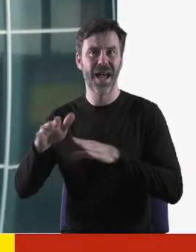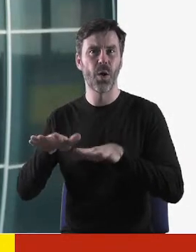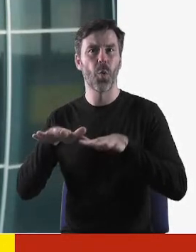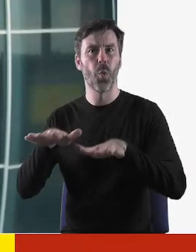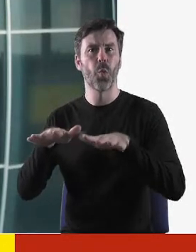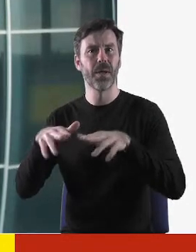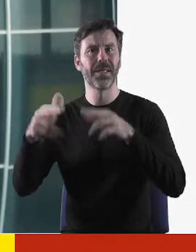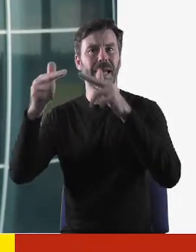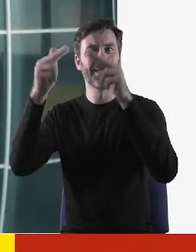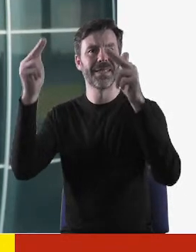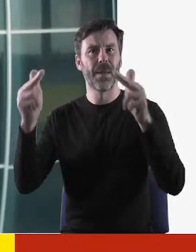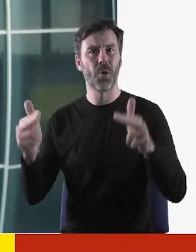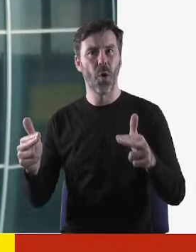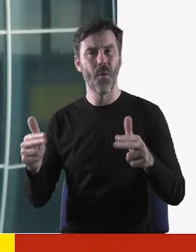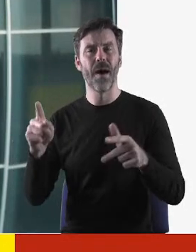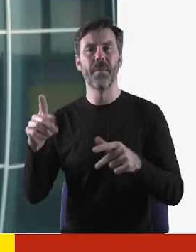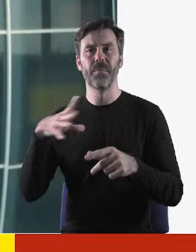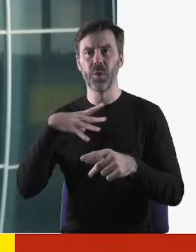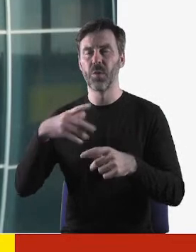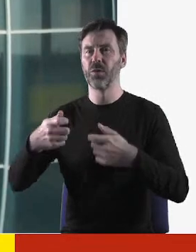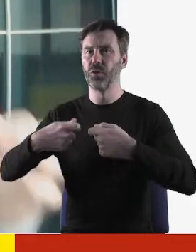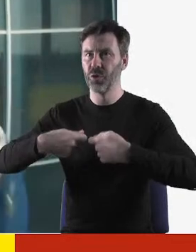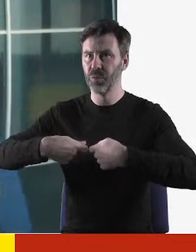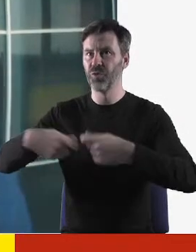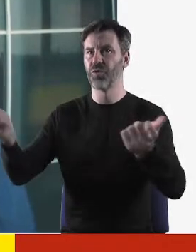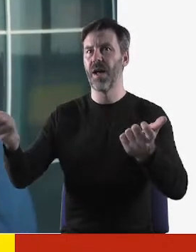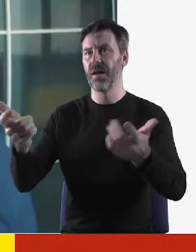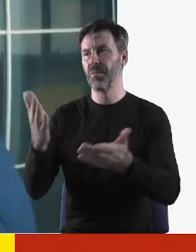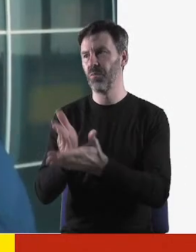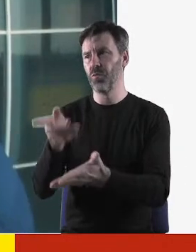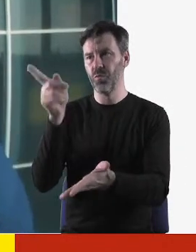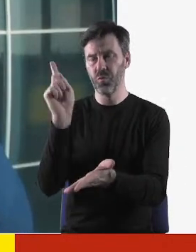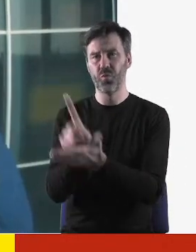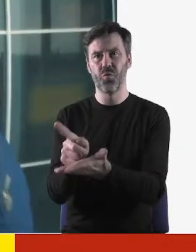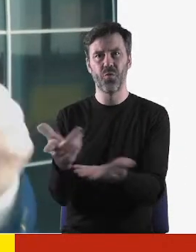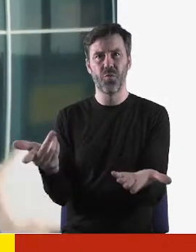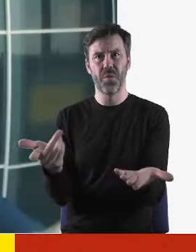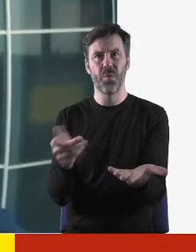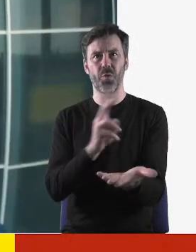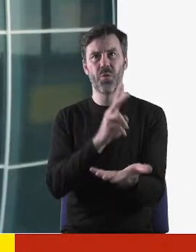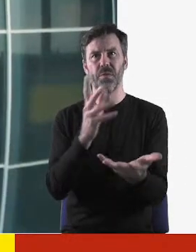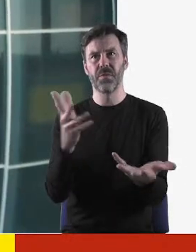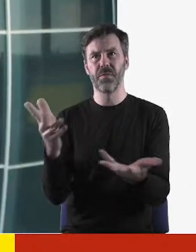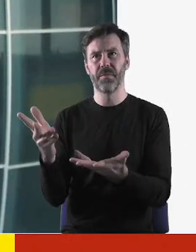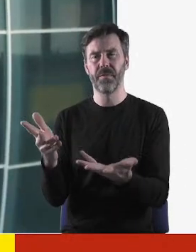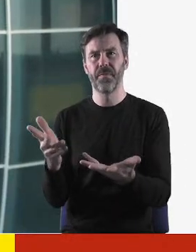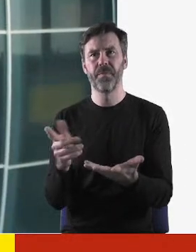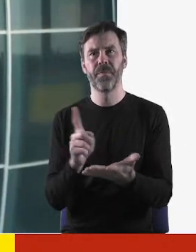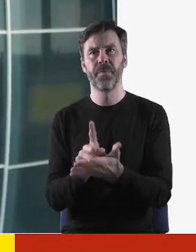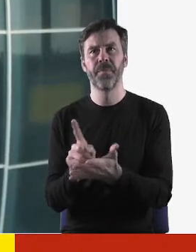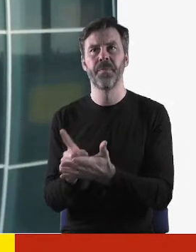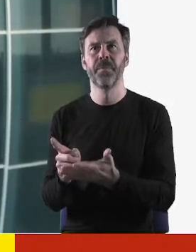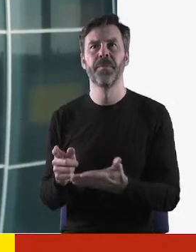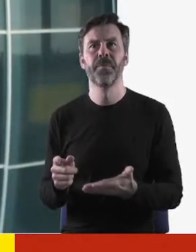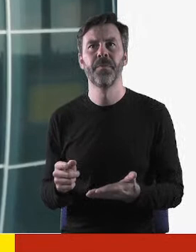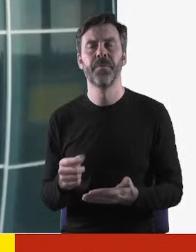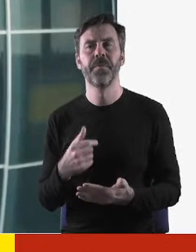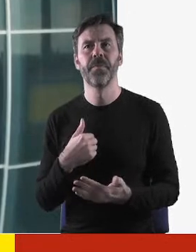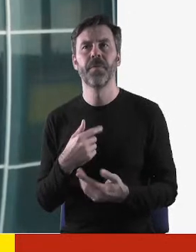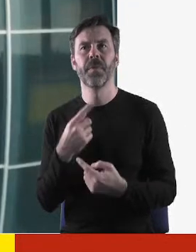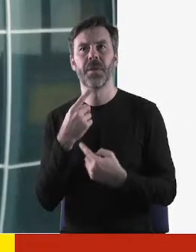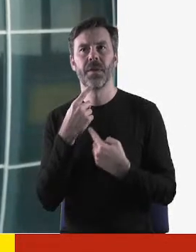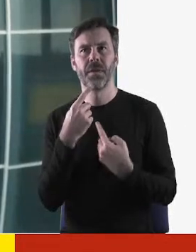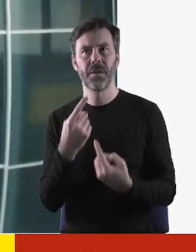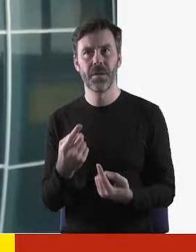była w genialnym stanie, a chętnie się znaleźli. Więc moim zdaniem niestety to nie jest czynnik obiektywny,